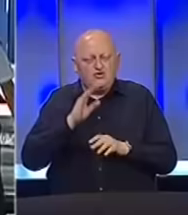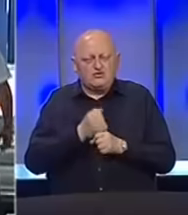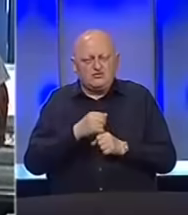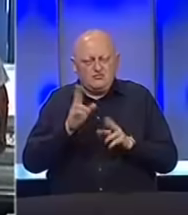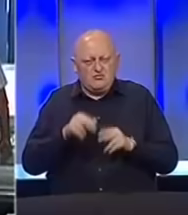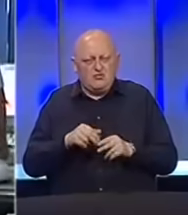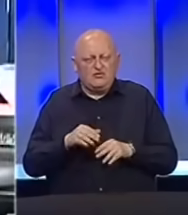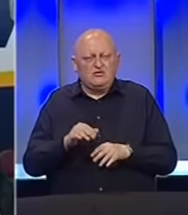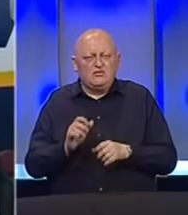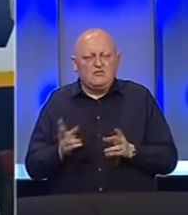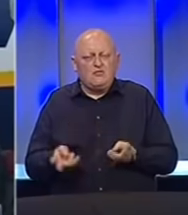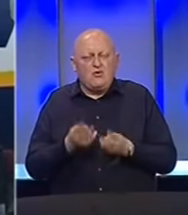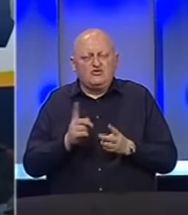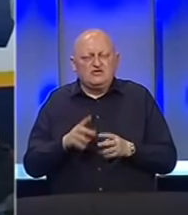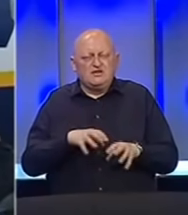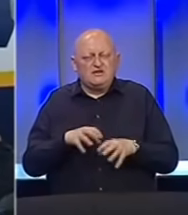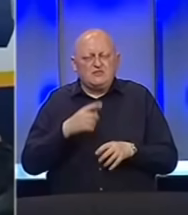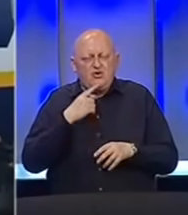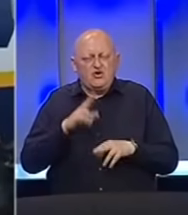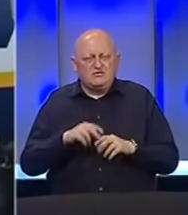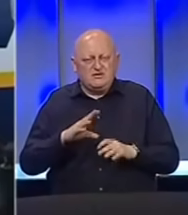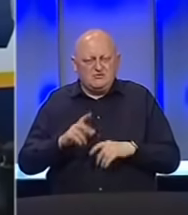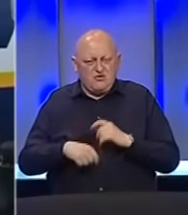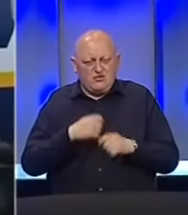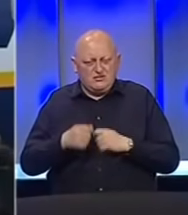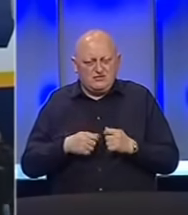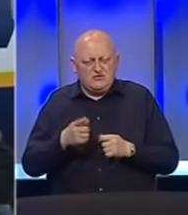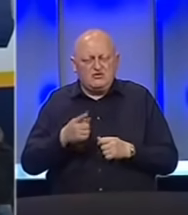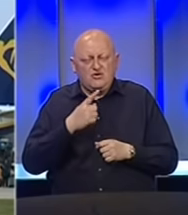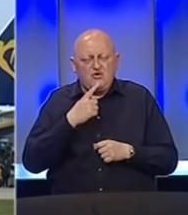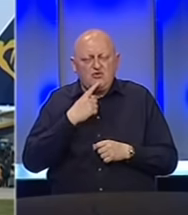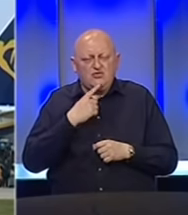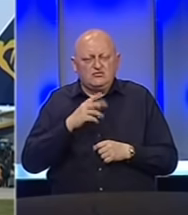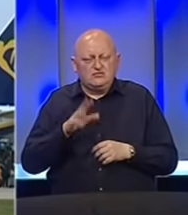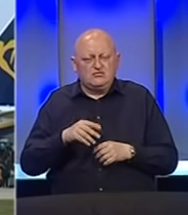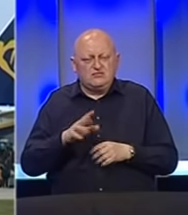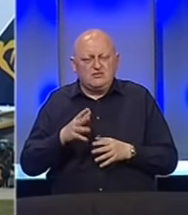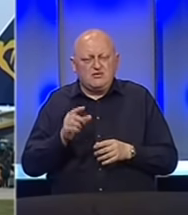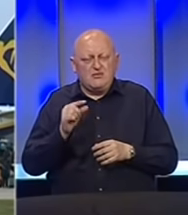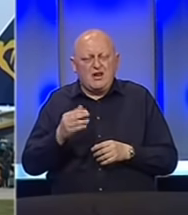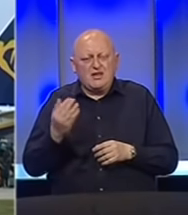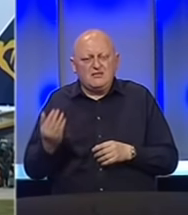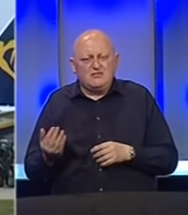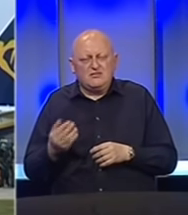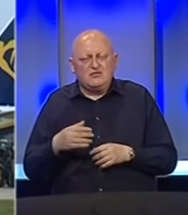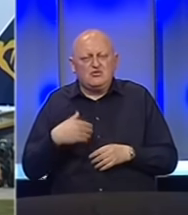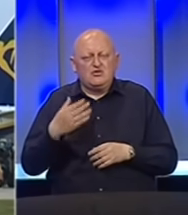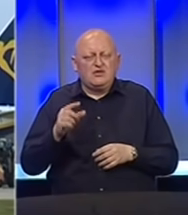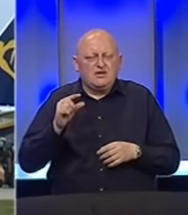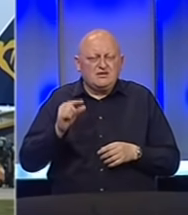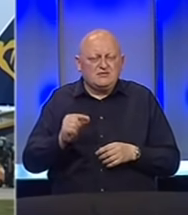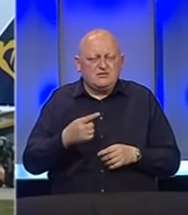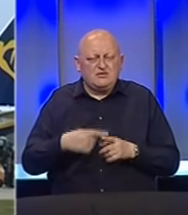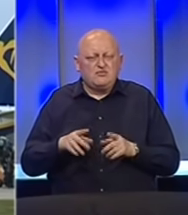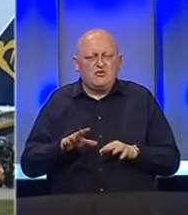Hercegovine mogli bi da potraže ne samo radnici koji su ostali bez posla, već i oni kojima su ionako male plate dodatno smanjene